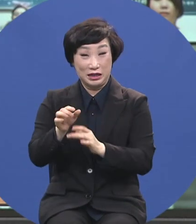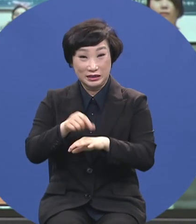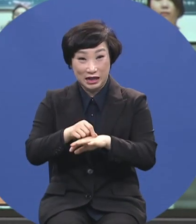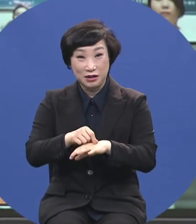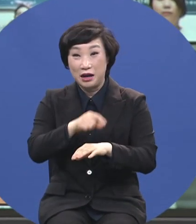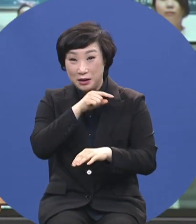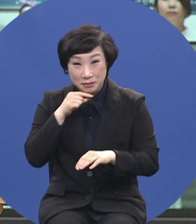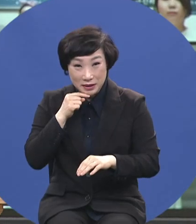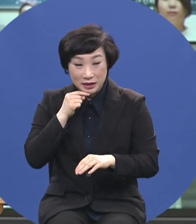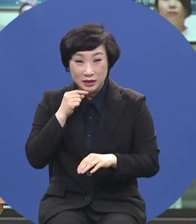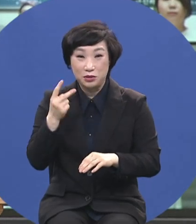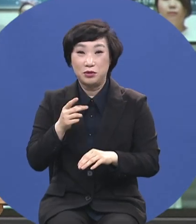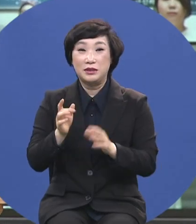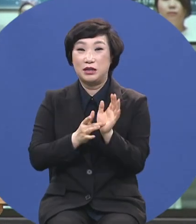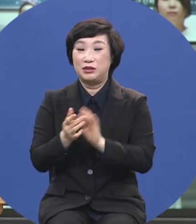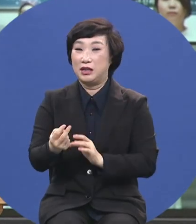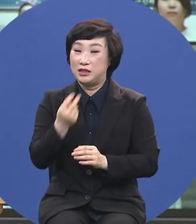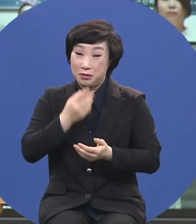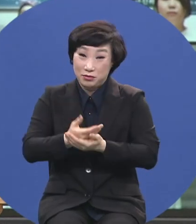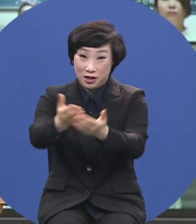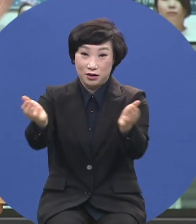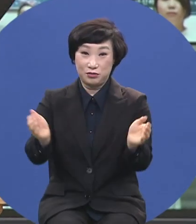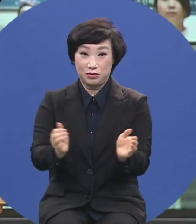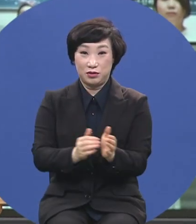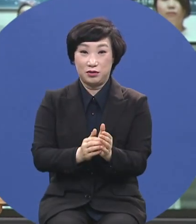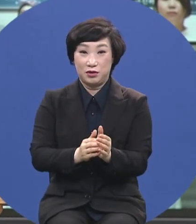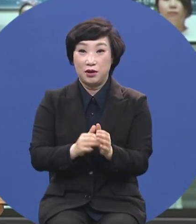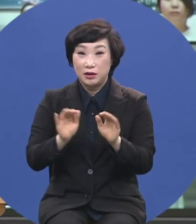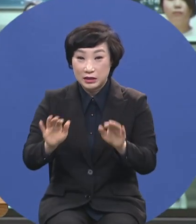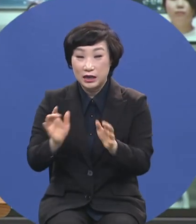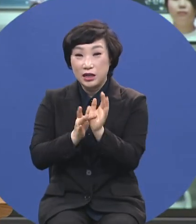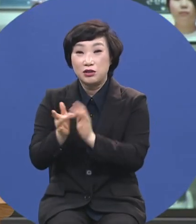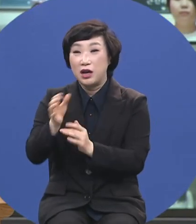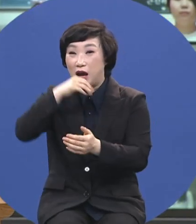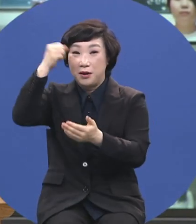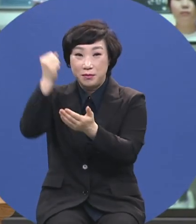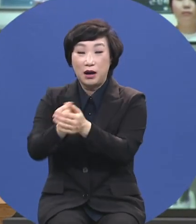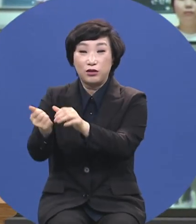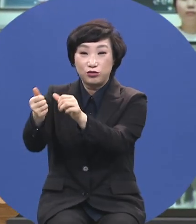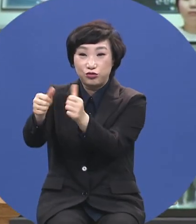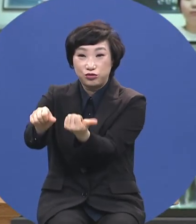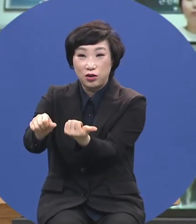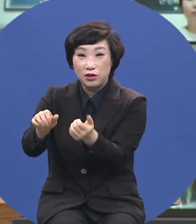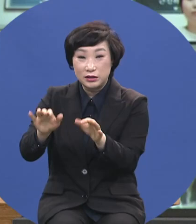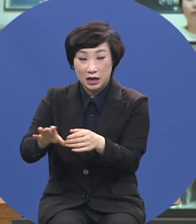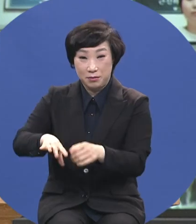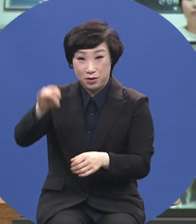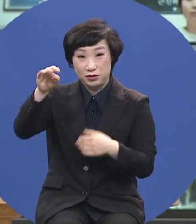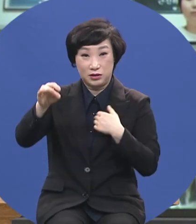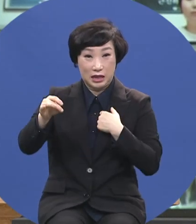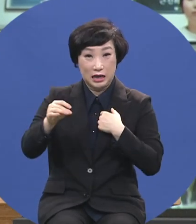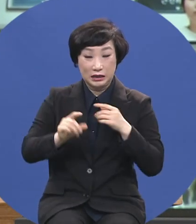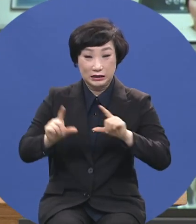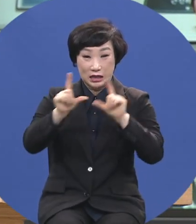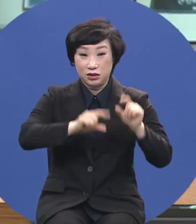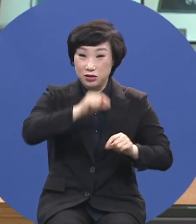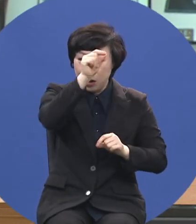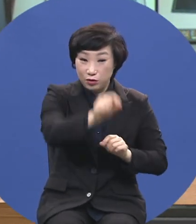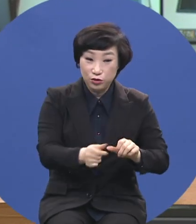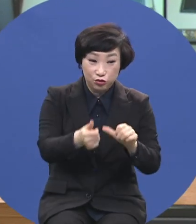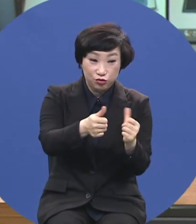피와 그리고 그 생명을 주셨는데, 그가 죽어서 먼저 내가 영원히